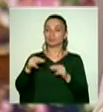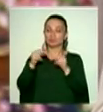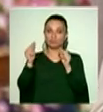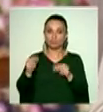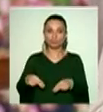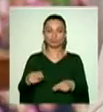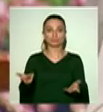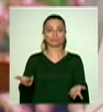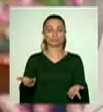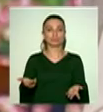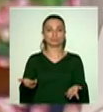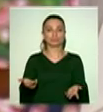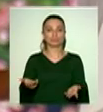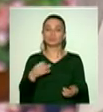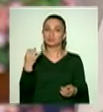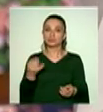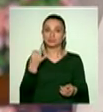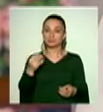სცენარი. დავქორწინდით.